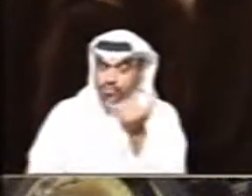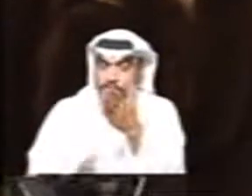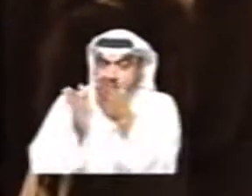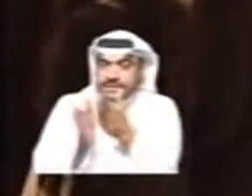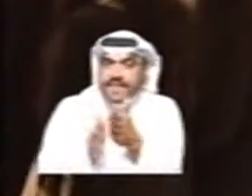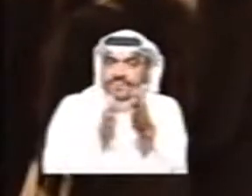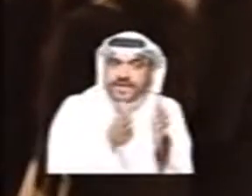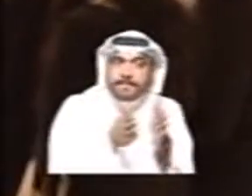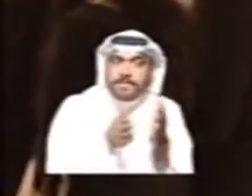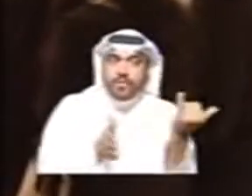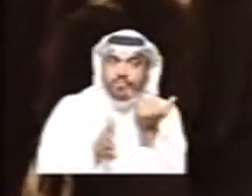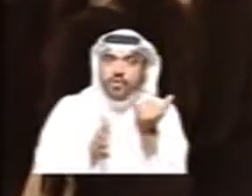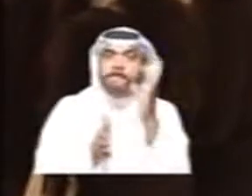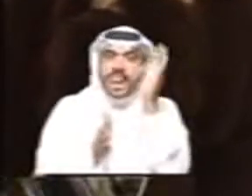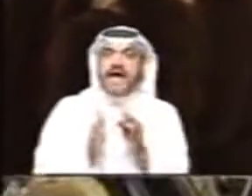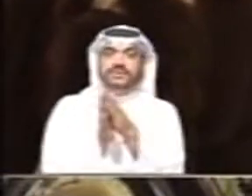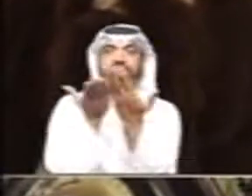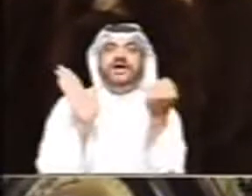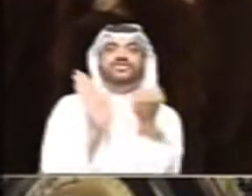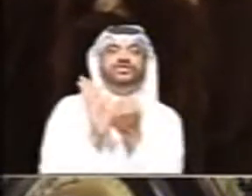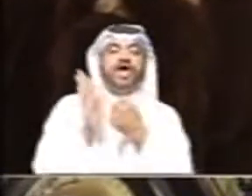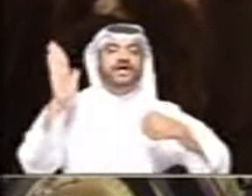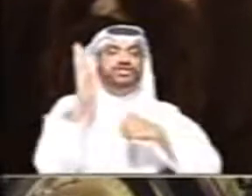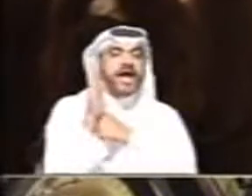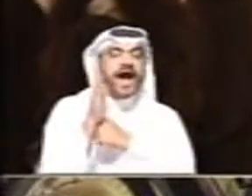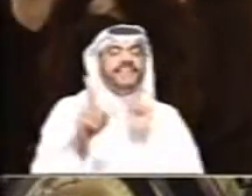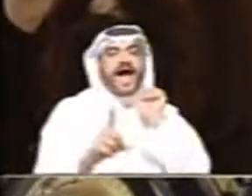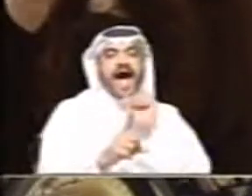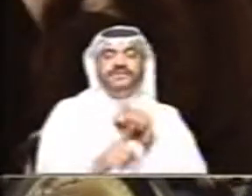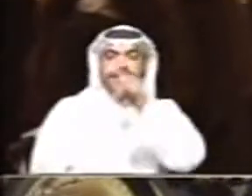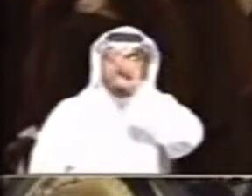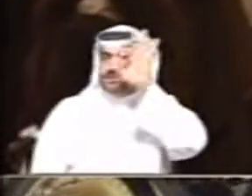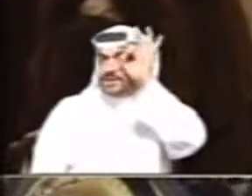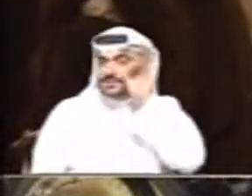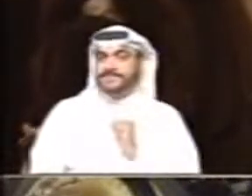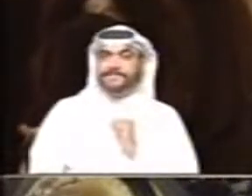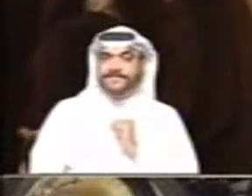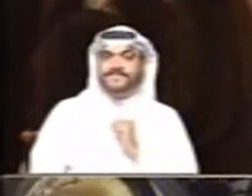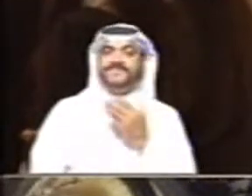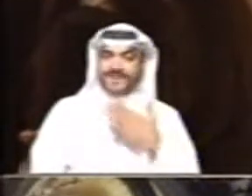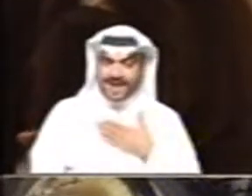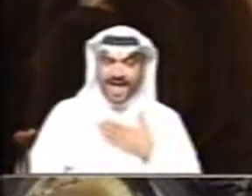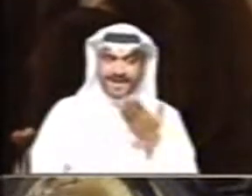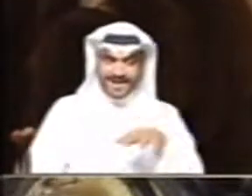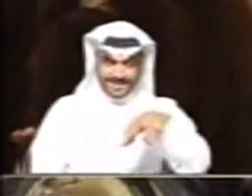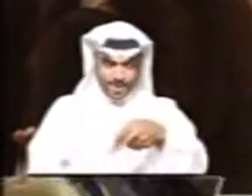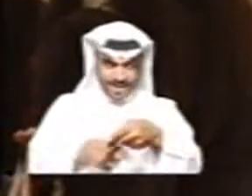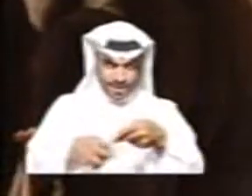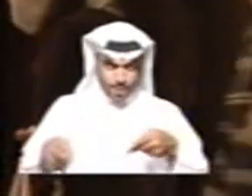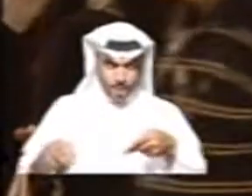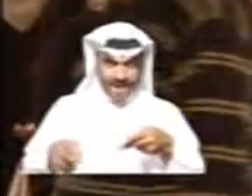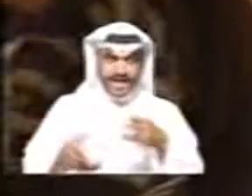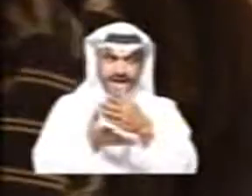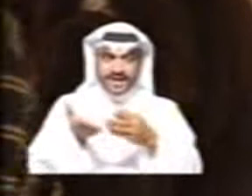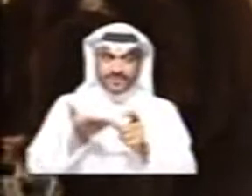به على أساس تراخيص وشهادات خاصة باتفاقية سايتس. طبعا احنا دولة الكويت كجزء